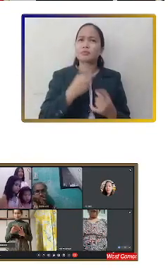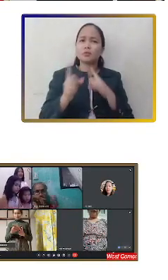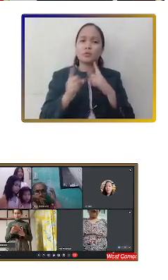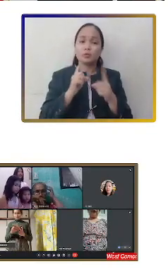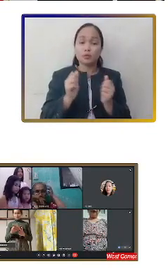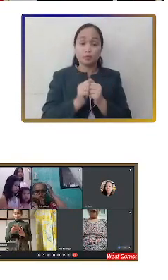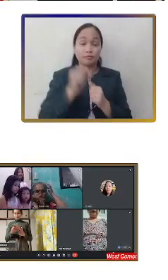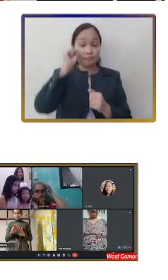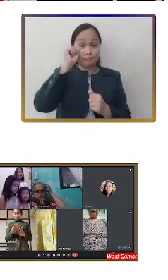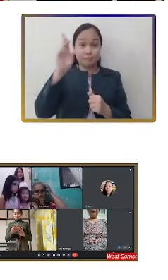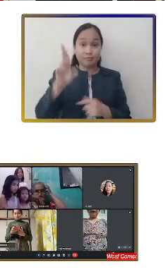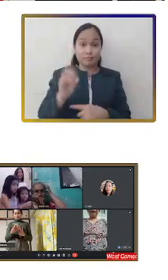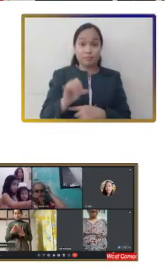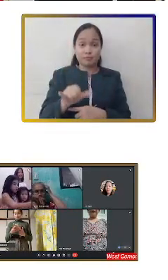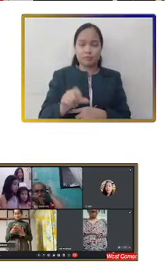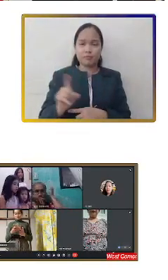Roy,